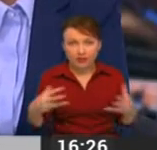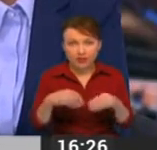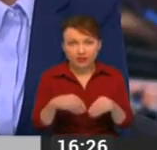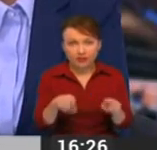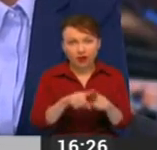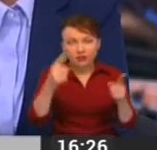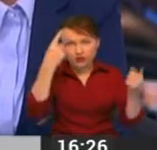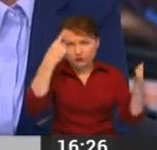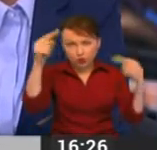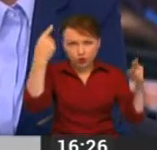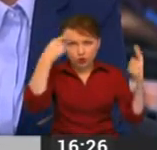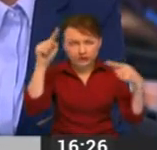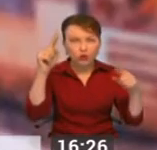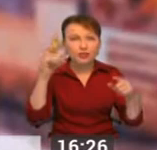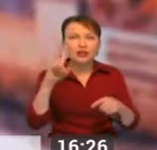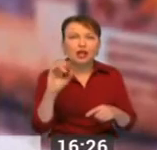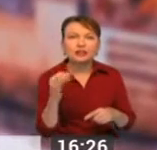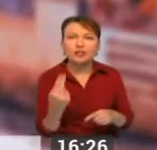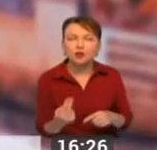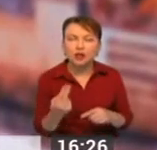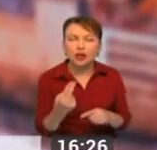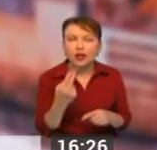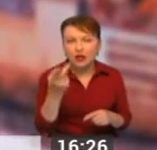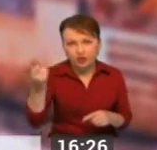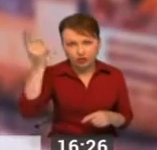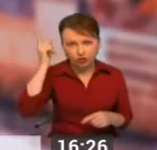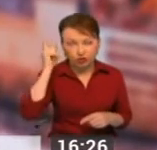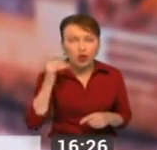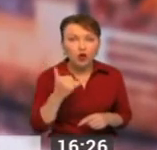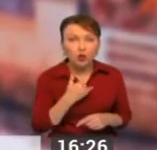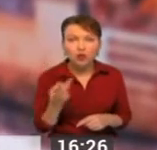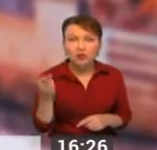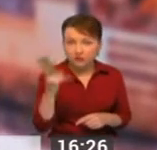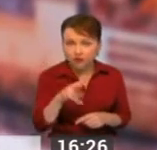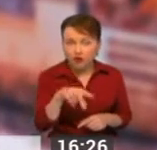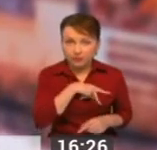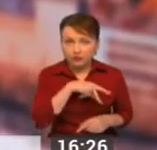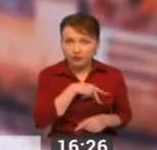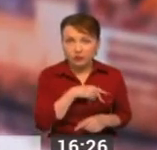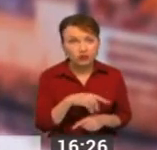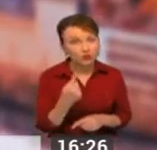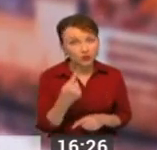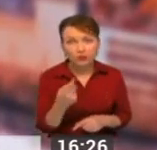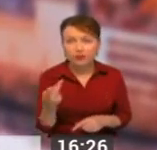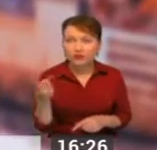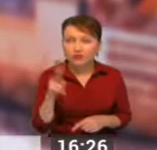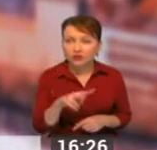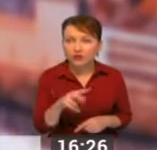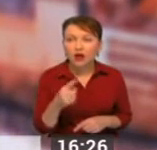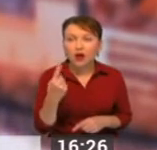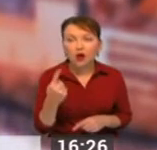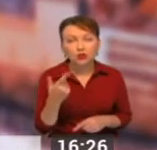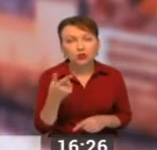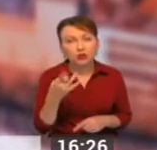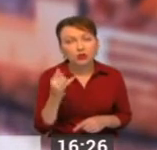творчество, именно национально-этническое. Поэтому у нас же два гран-при. У нас не одно гран-при. Одно гран-при –